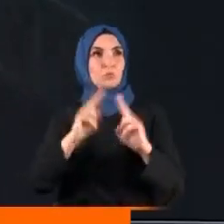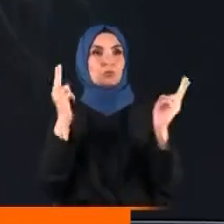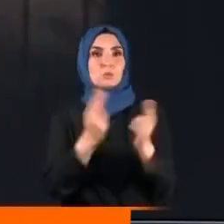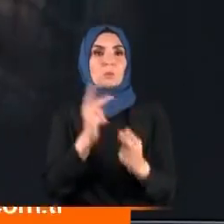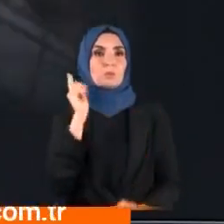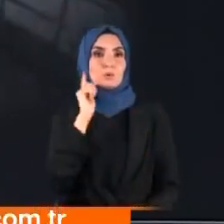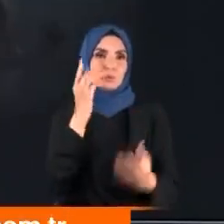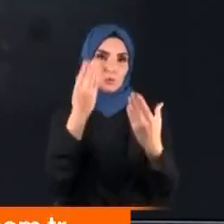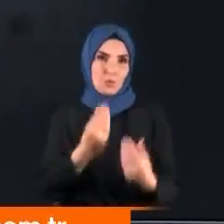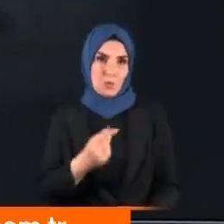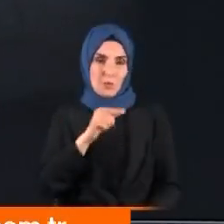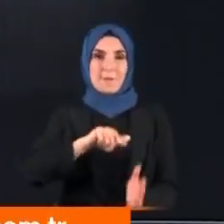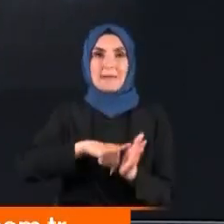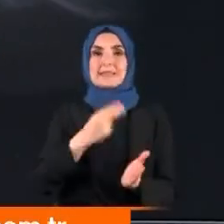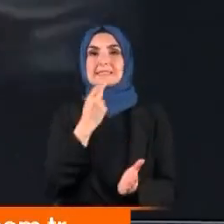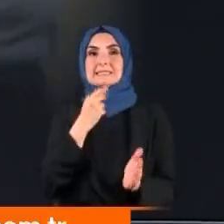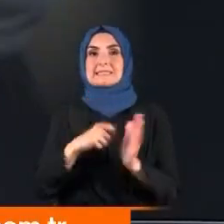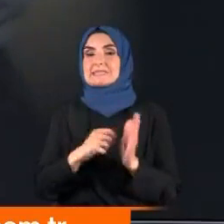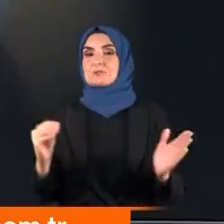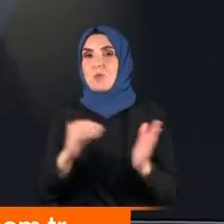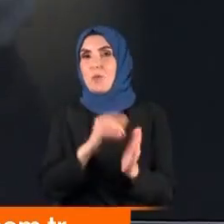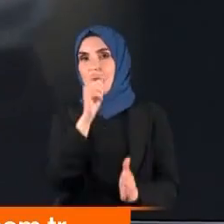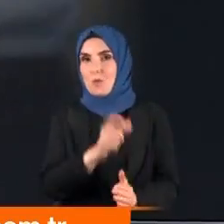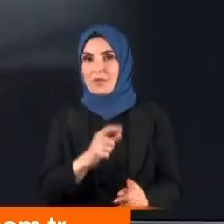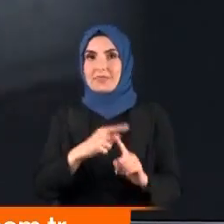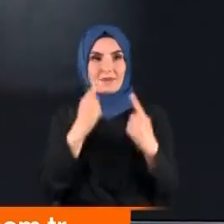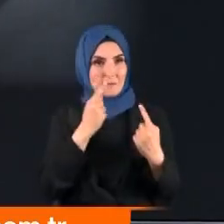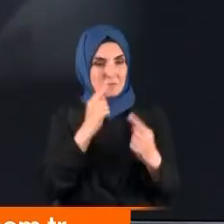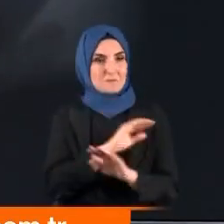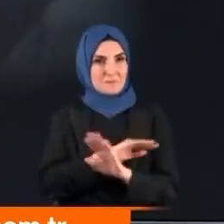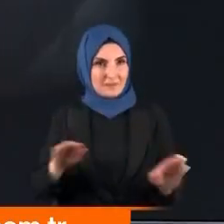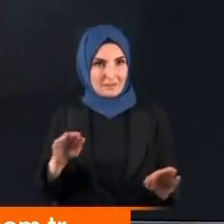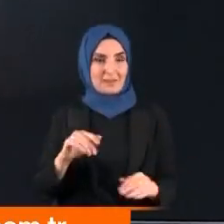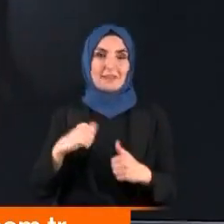tedavisi tamamlandı. Orman Bölge Müdürlüğü ekipleri de bugün onu tekrar doğaya bıraktılar.